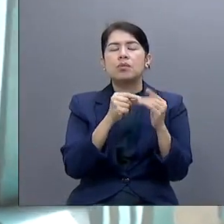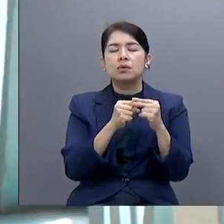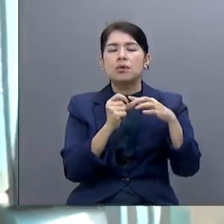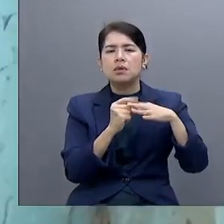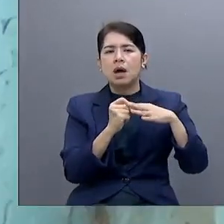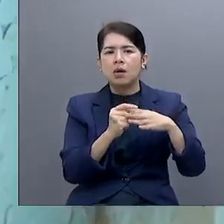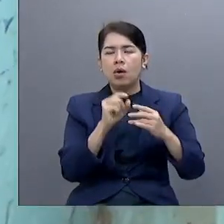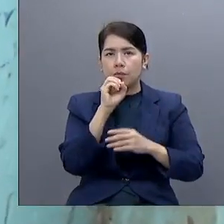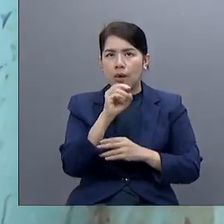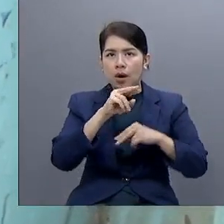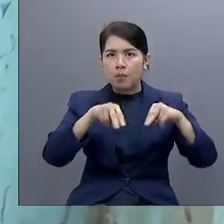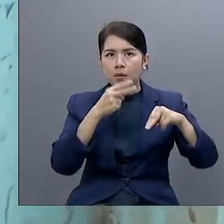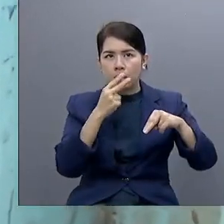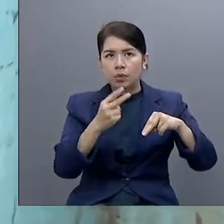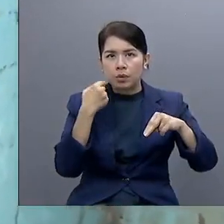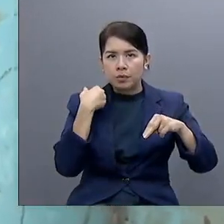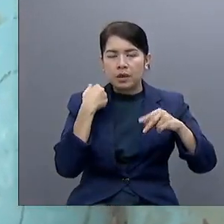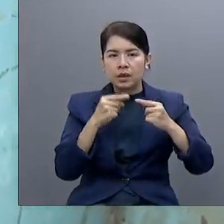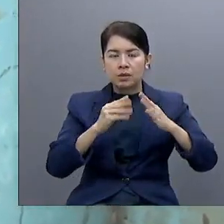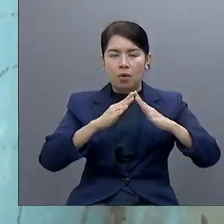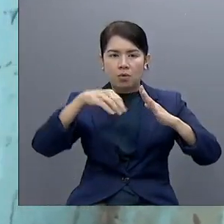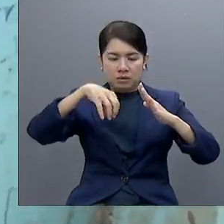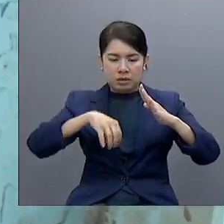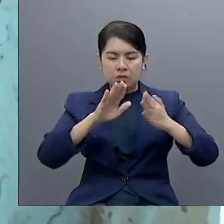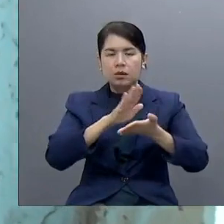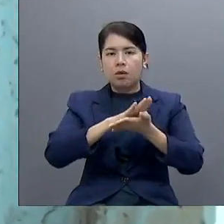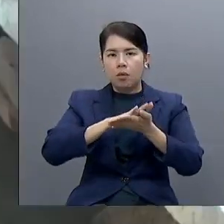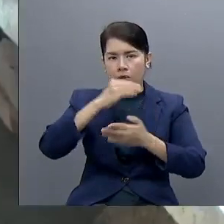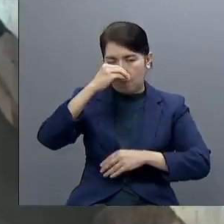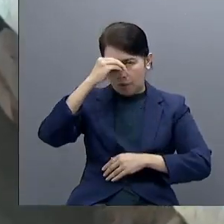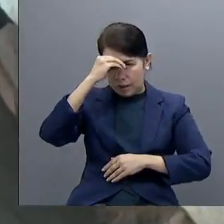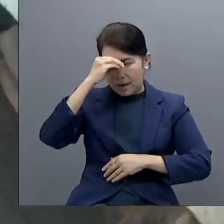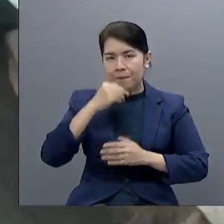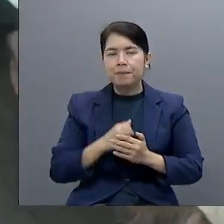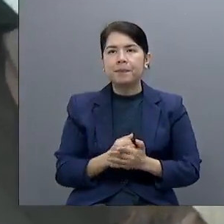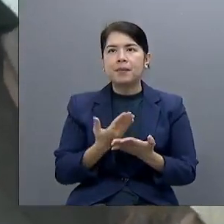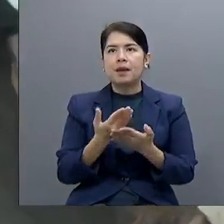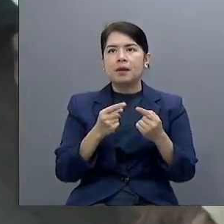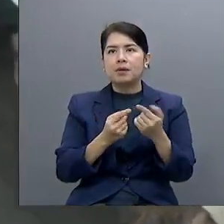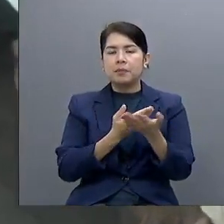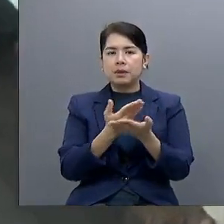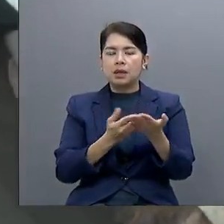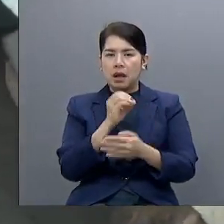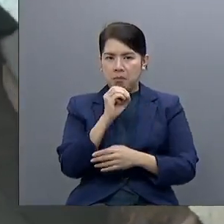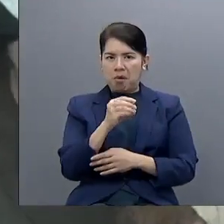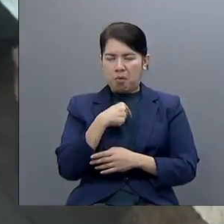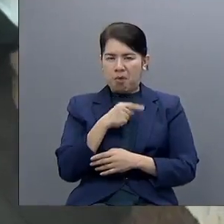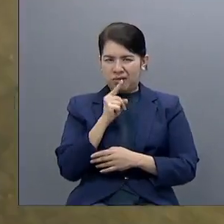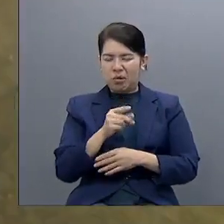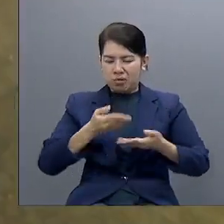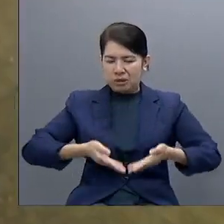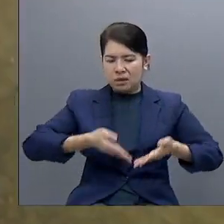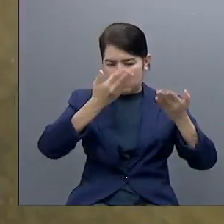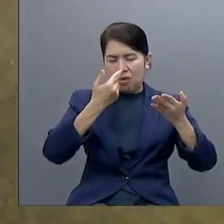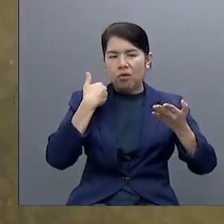แข็งแรงของอาคารร่วมกับหลายหน่วยงานซึ่งนำมาในความเห็นในเบื้องต้นว่าควรจะต้องรื้อถอนอาคารนะ